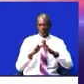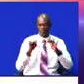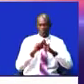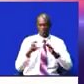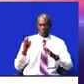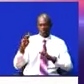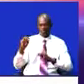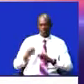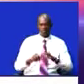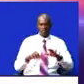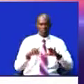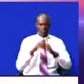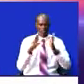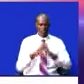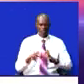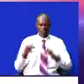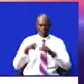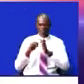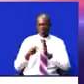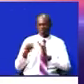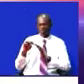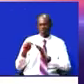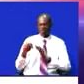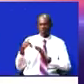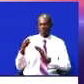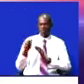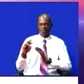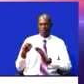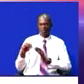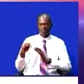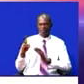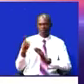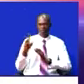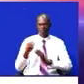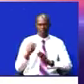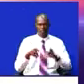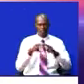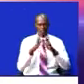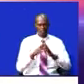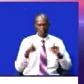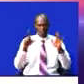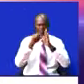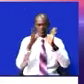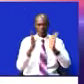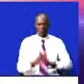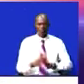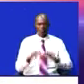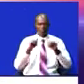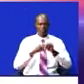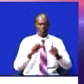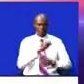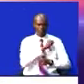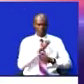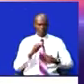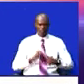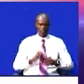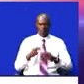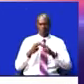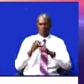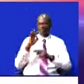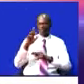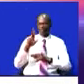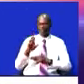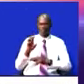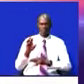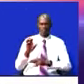ero mawuok Nyando Sub County. Jasiasa kendo kil mahao kom seneta ma Kisumu, Migosi Fred